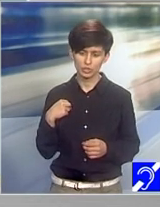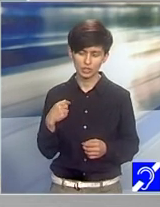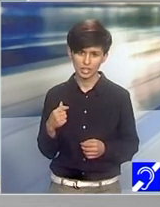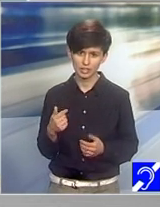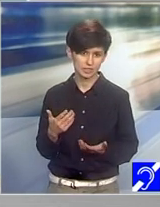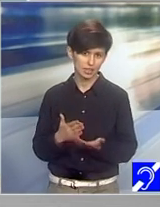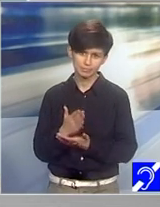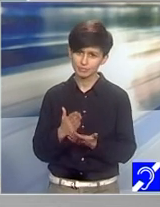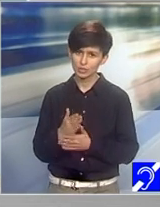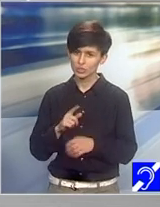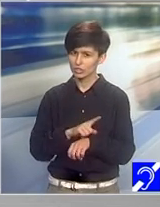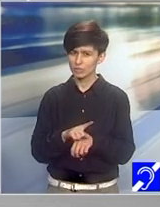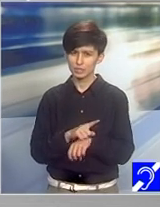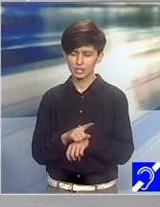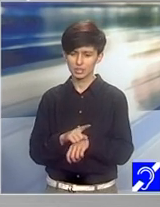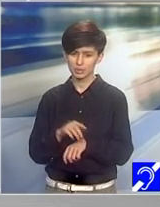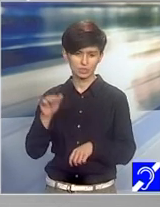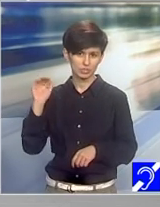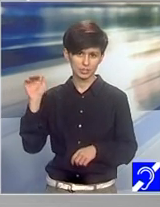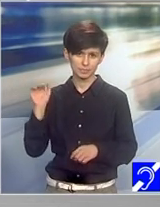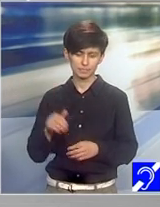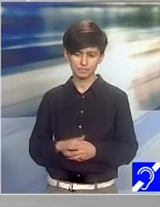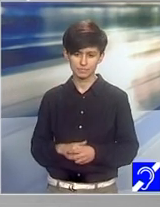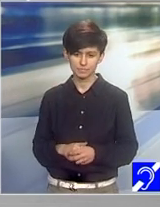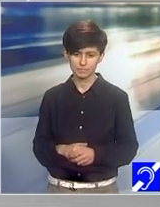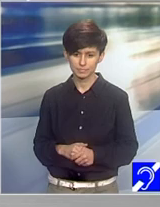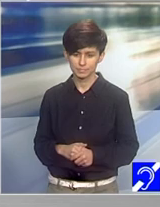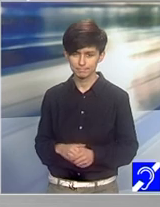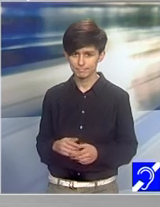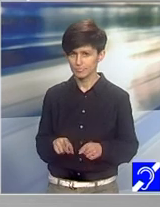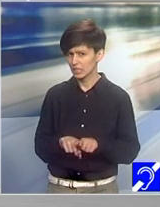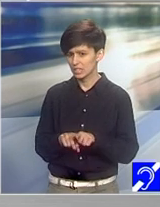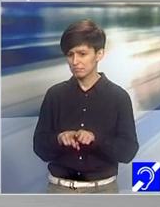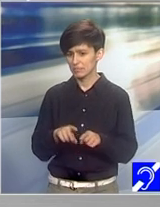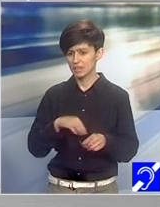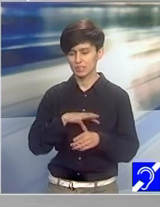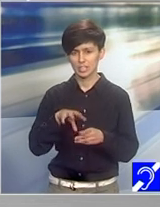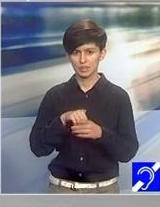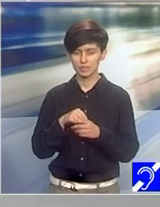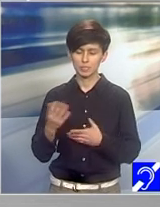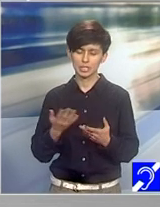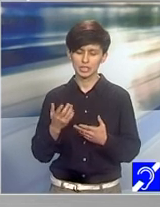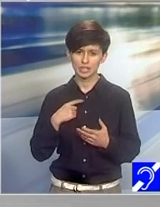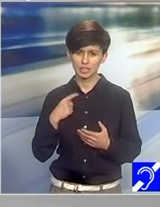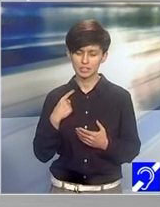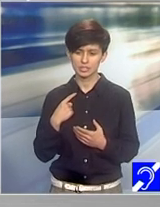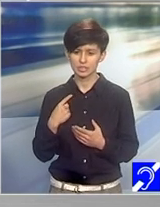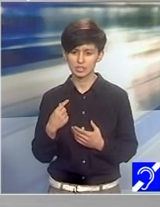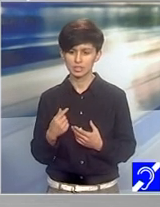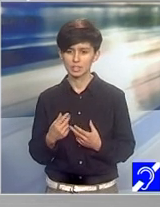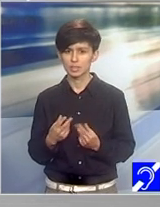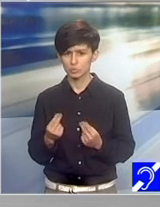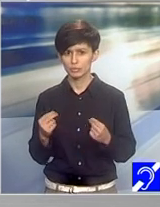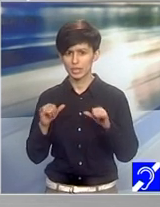văzut acolo? În Polonia, tot așa familii care sunt mult mai în față decât